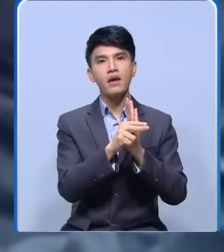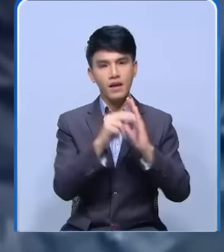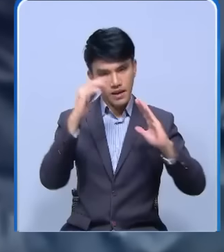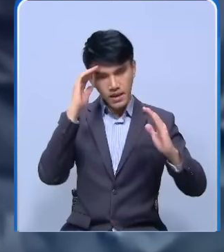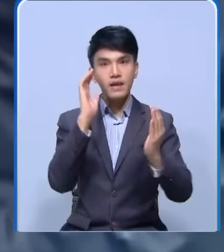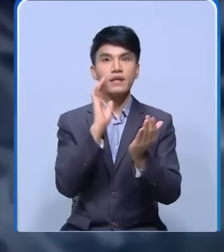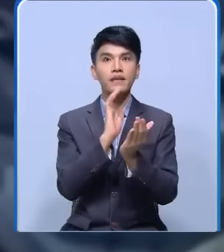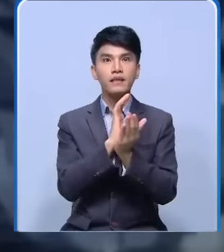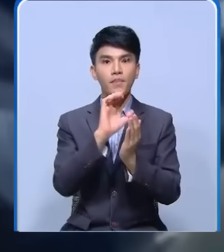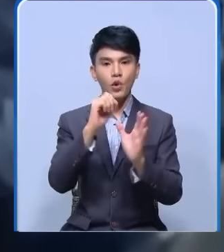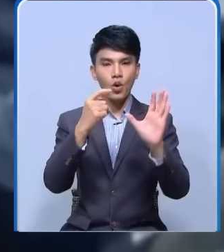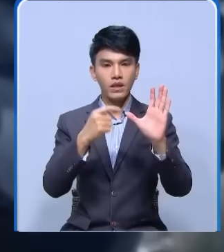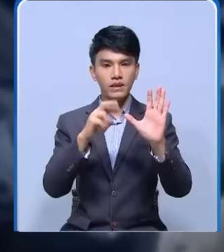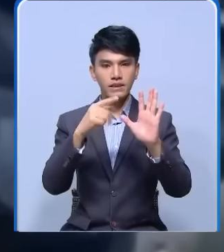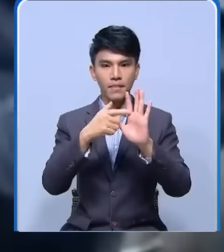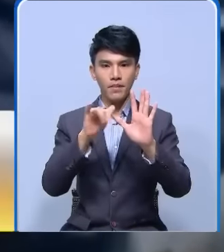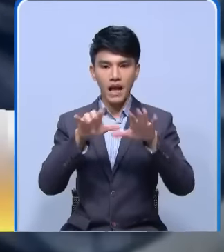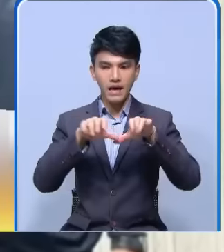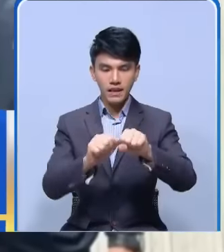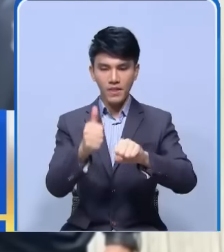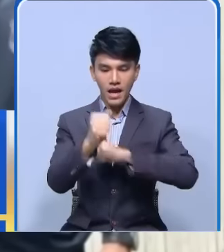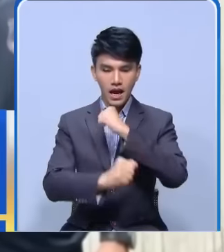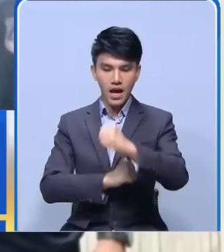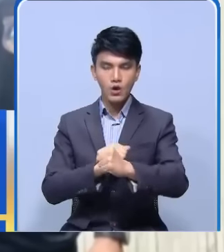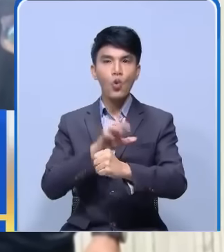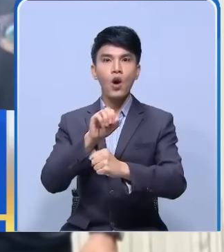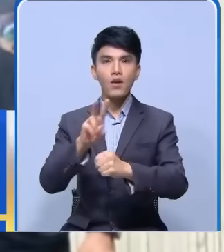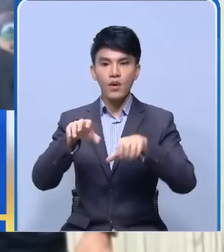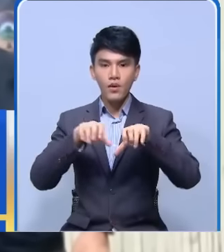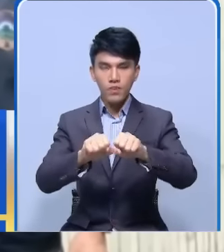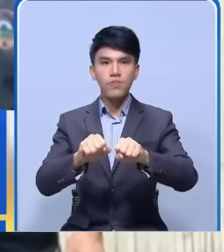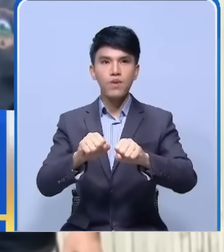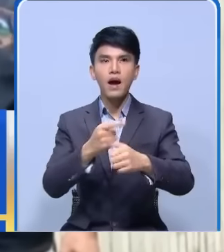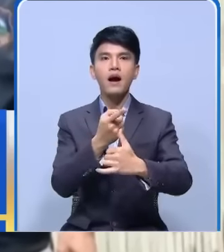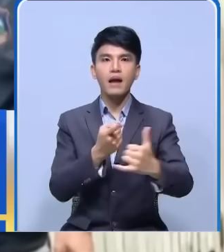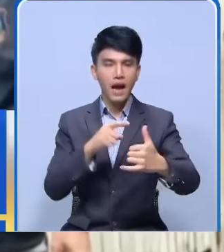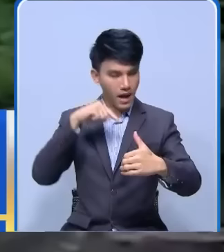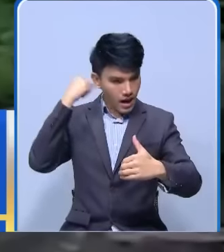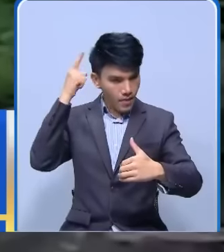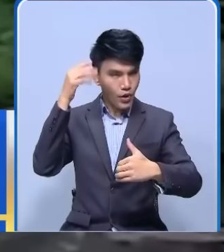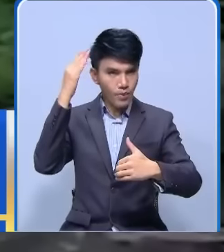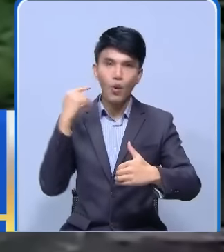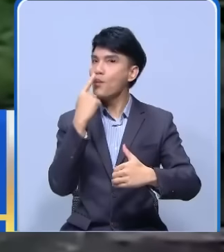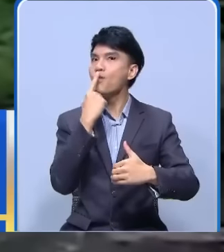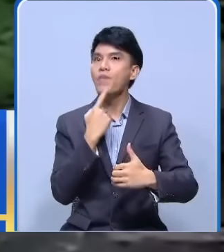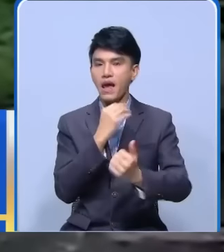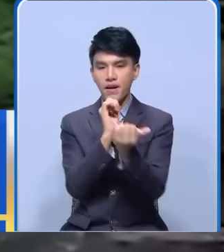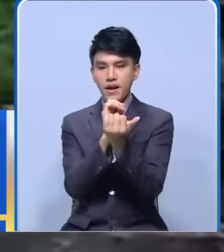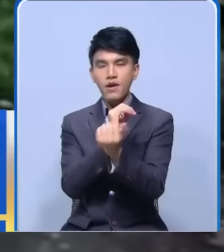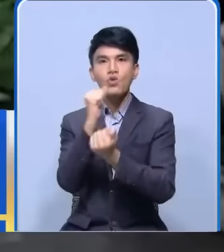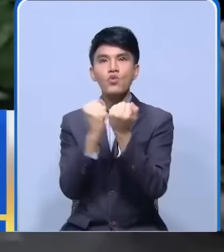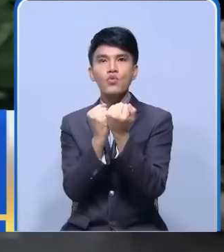น.สำราญราษฎร์จับกุมนายสังเวียนอายุ52ปีเป็นผู้ต้องหาตามหมายจับคดีฆ่าหญิงผมแดงรัดคอมัดมือมัดเท้า